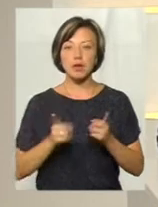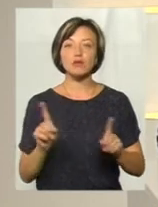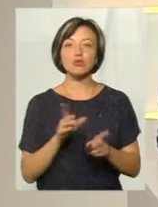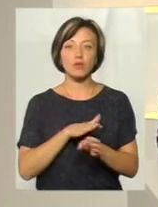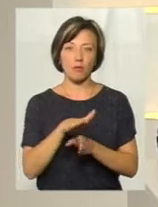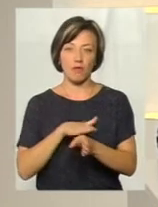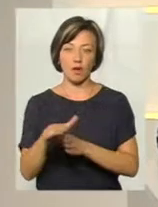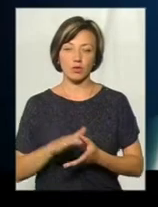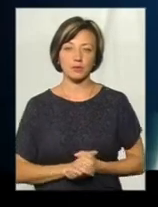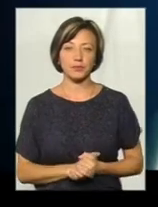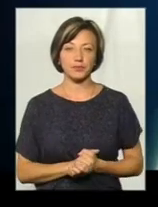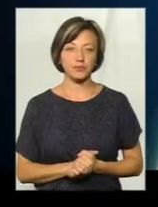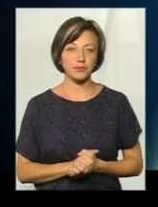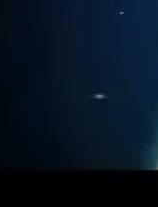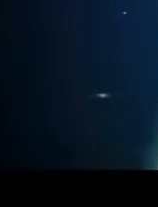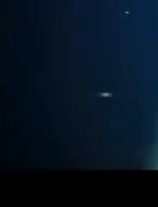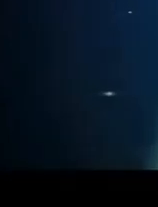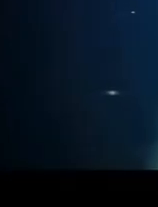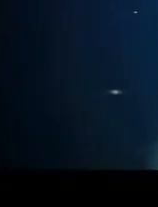відбувалося.